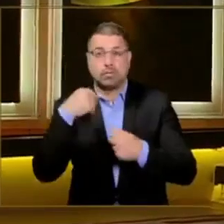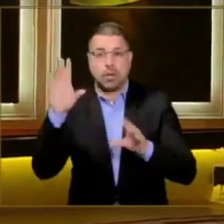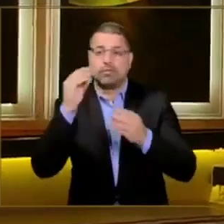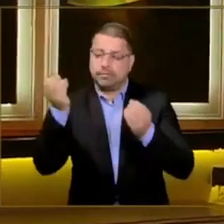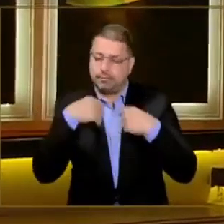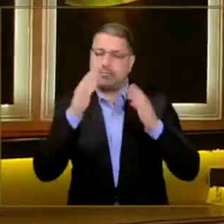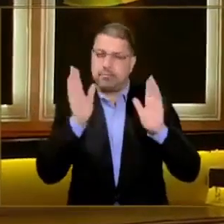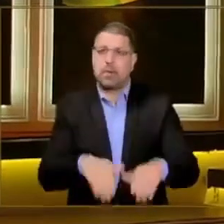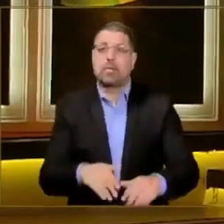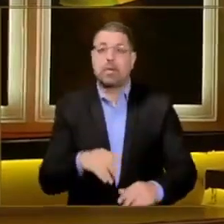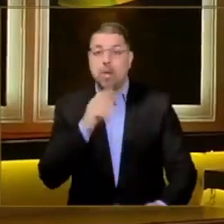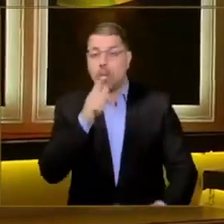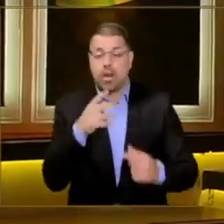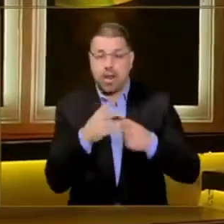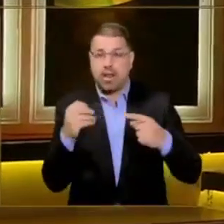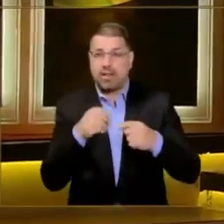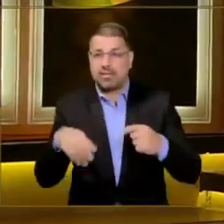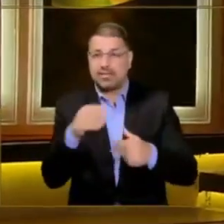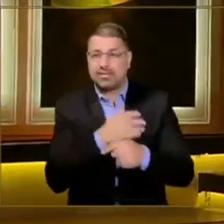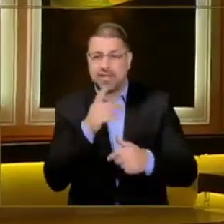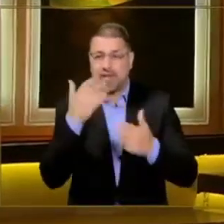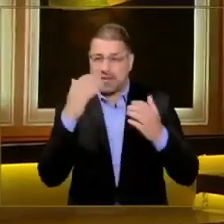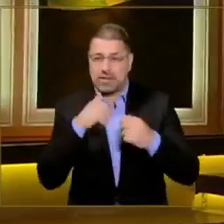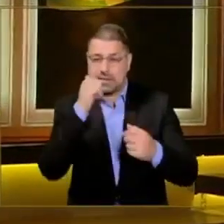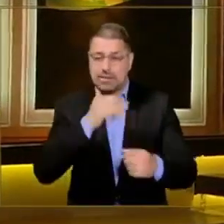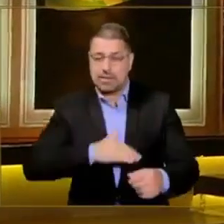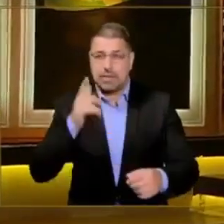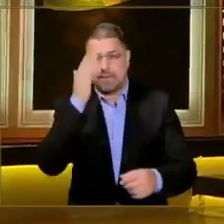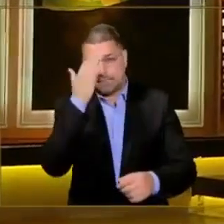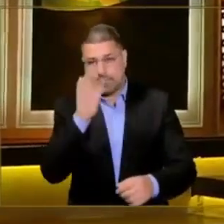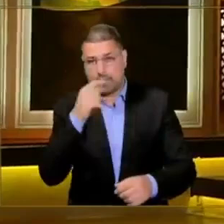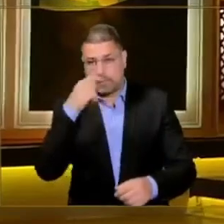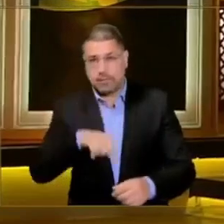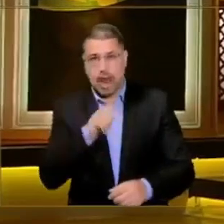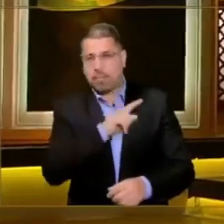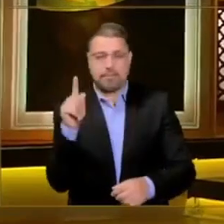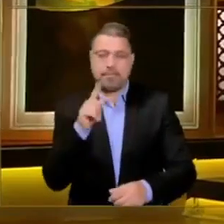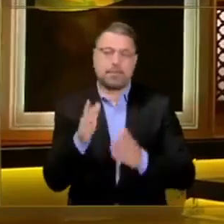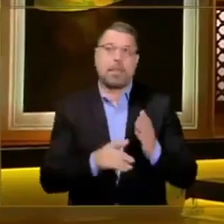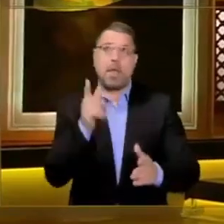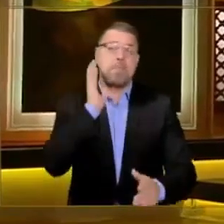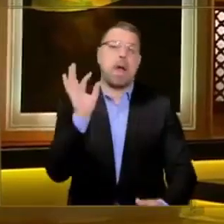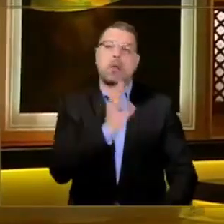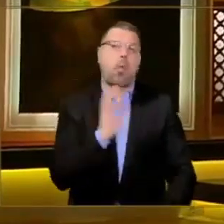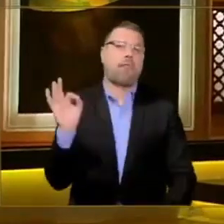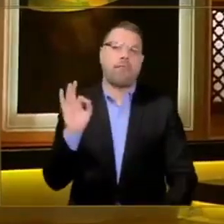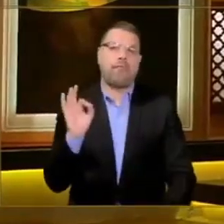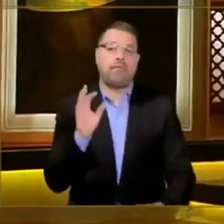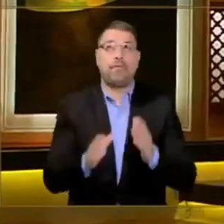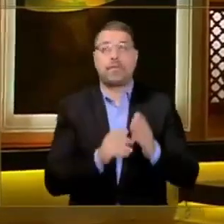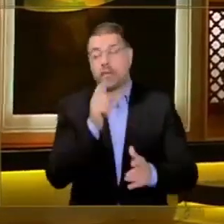يحرمنا ويا من قل عند بليته صبرنا فلم يخذلنا يا ذا المعروف